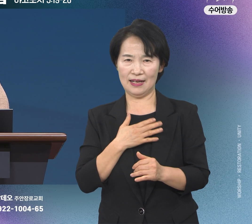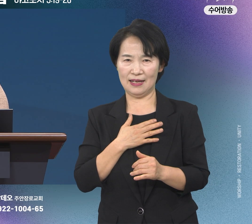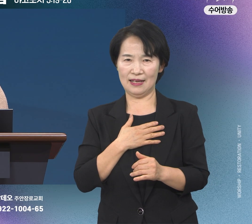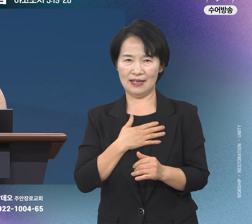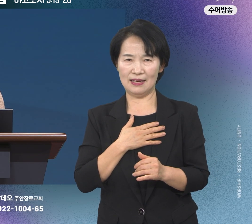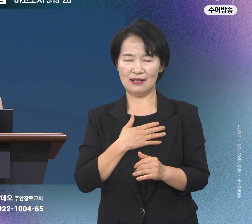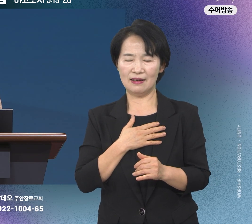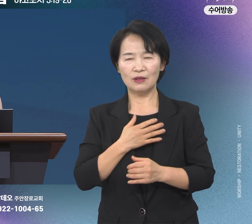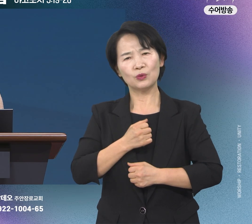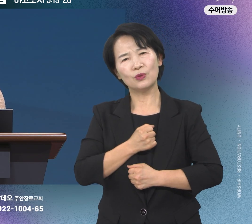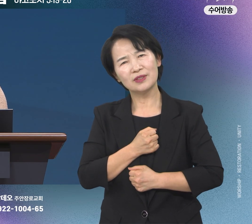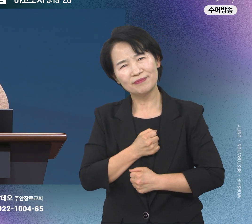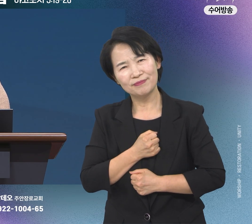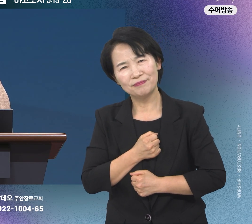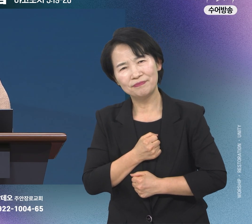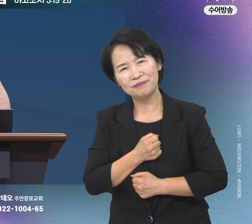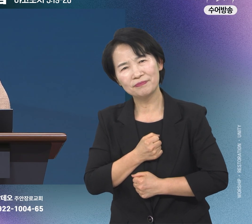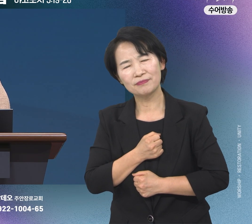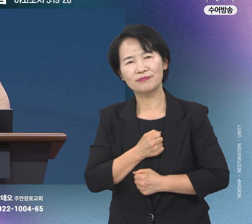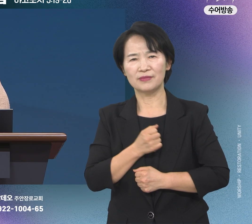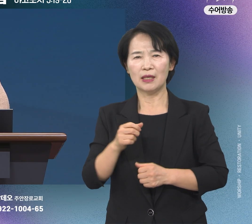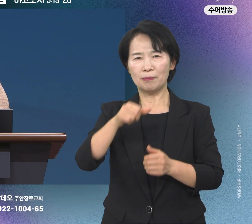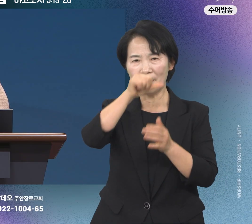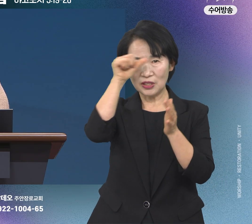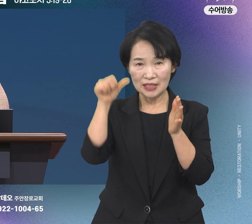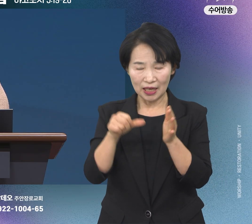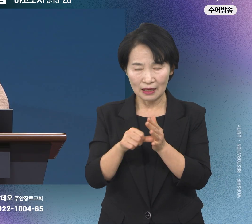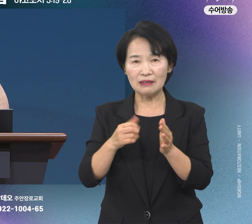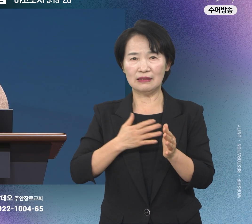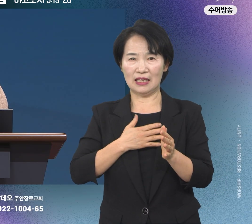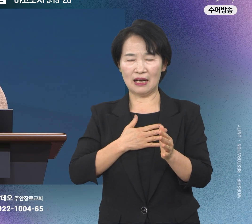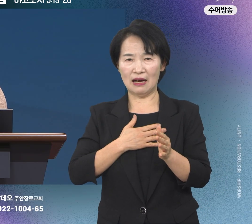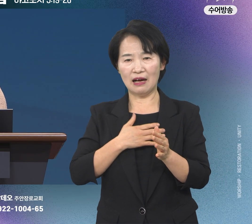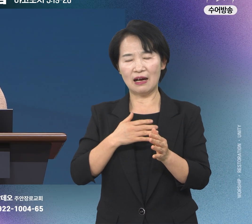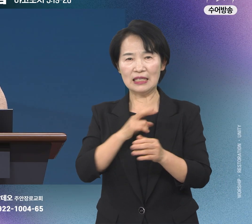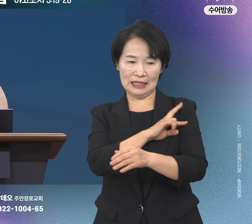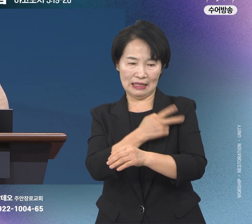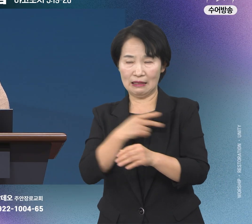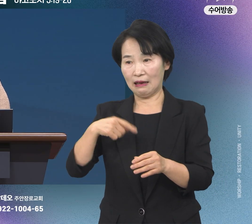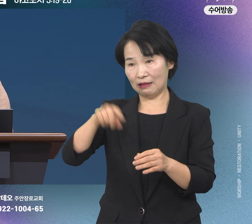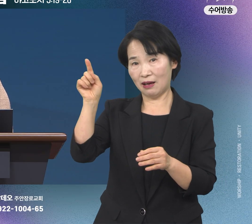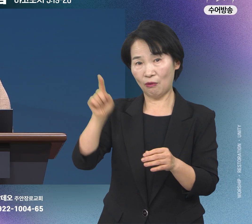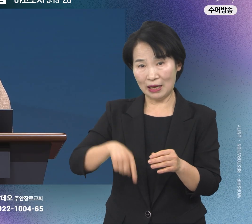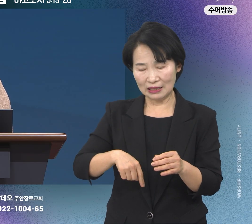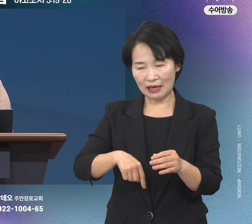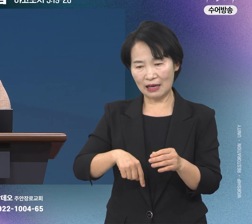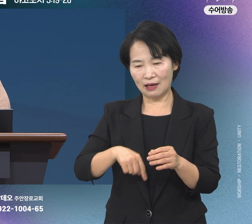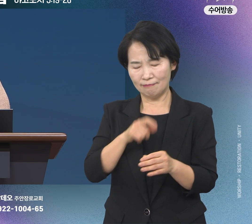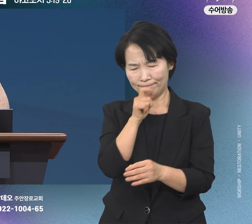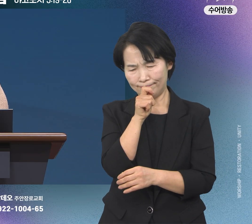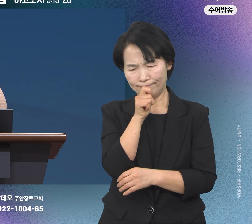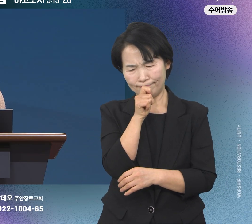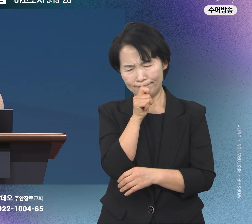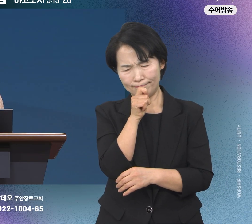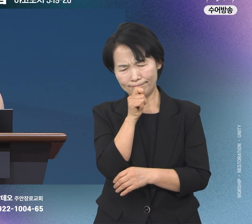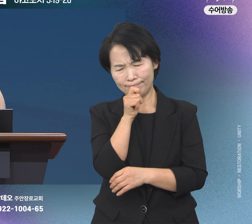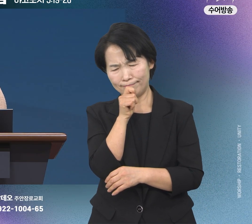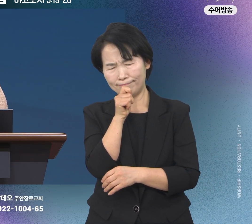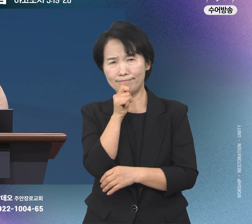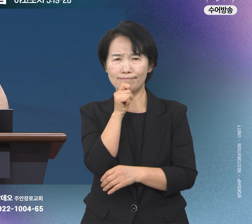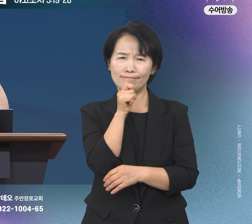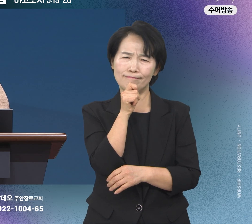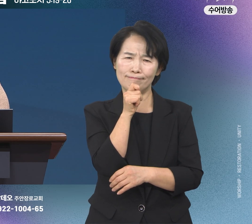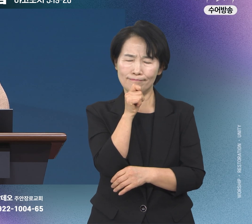조심스럽습니다. 저는 평생을 제가 신천지에 다녀왔다는 그 사실을 알리지 않을 수 있었다면 알리지 않을